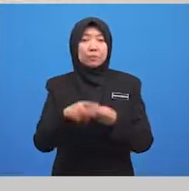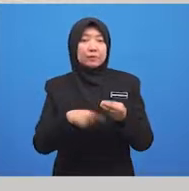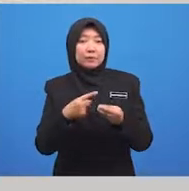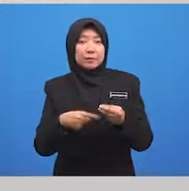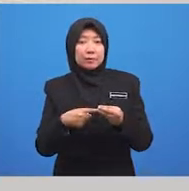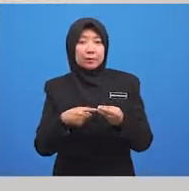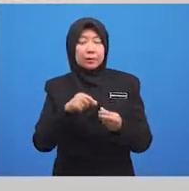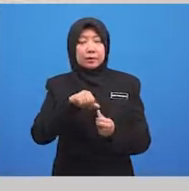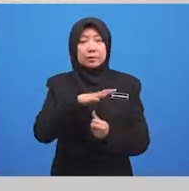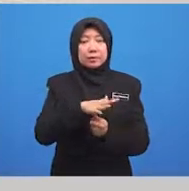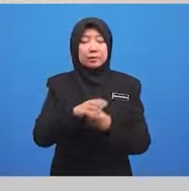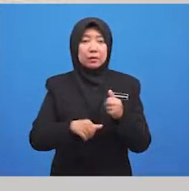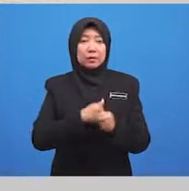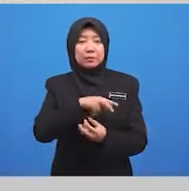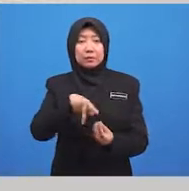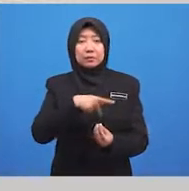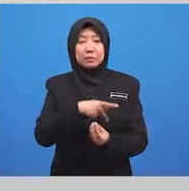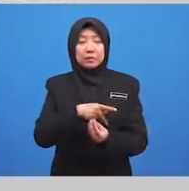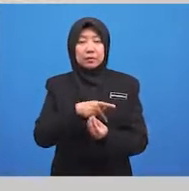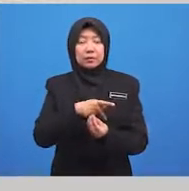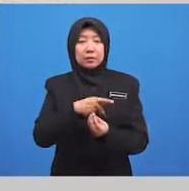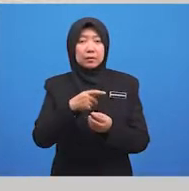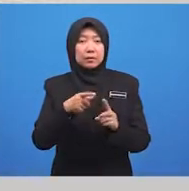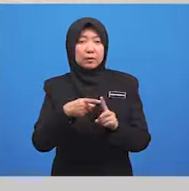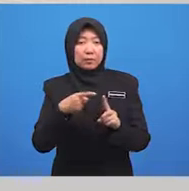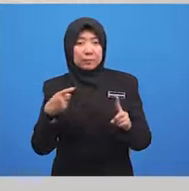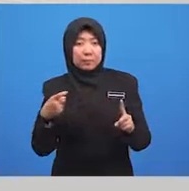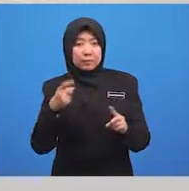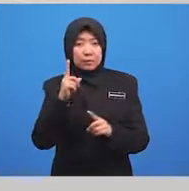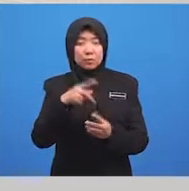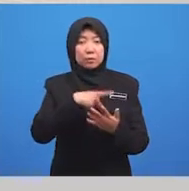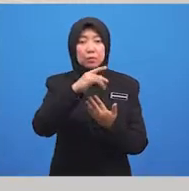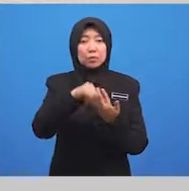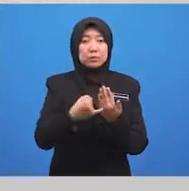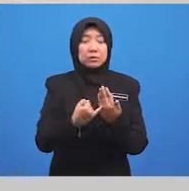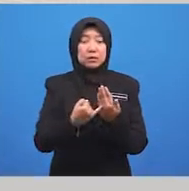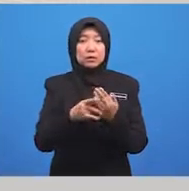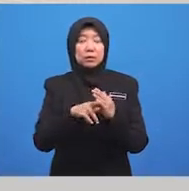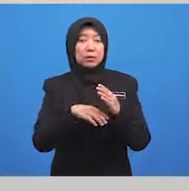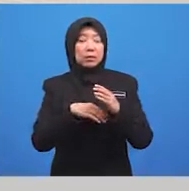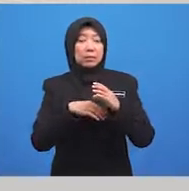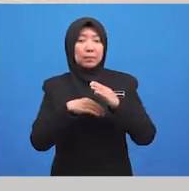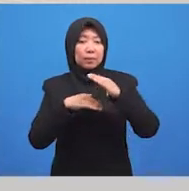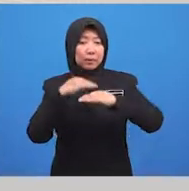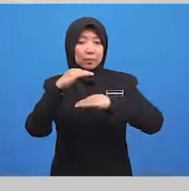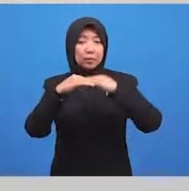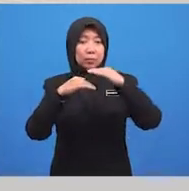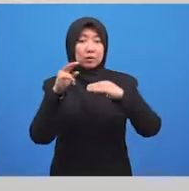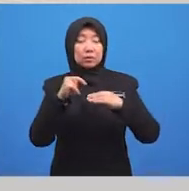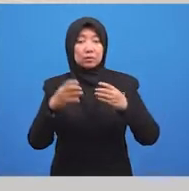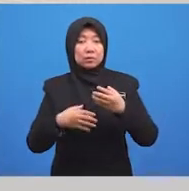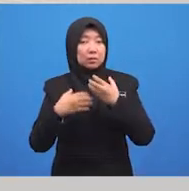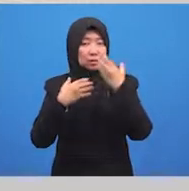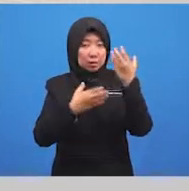tentang kesan alam sekitar akibat daripada suatu projek pembangunan yang dicadangkan